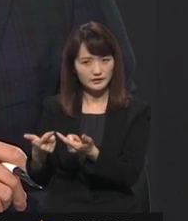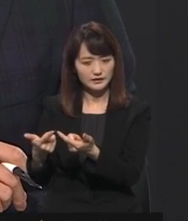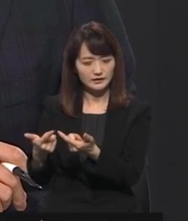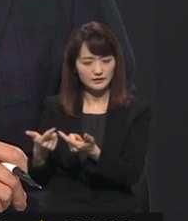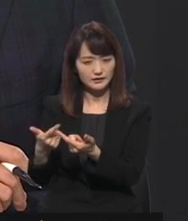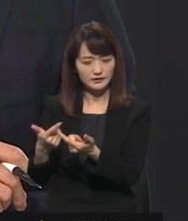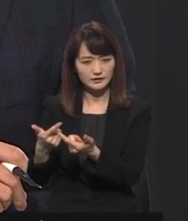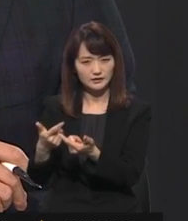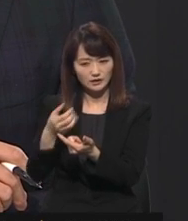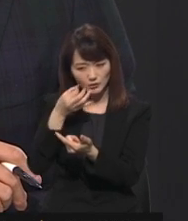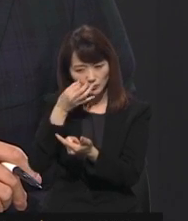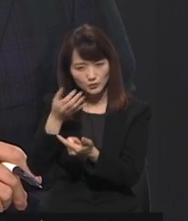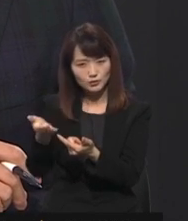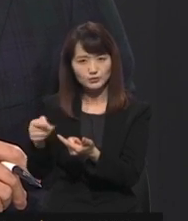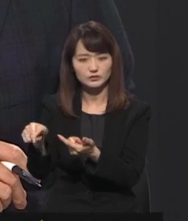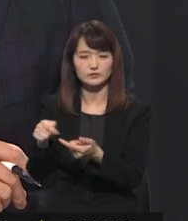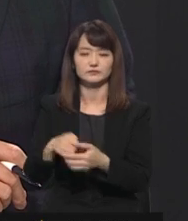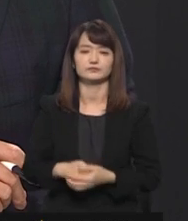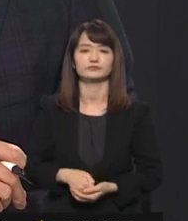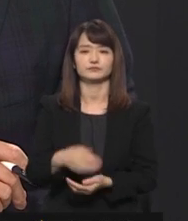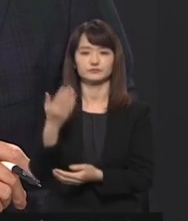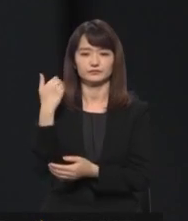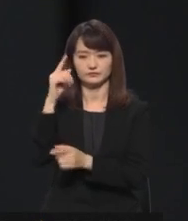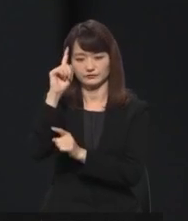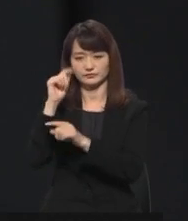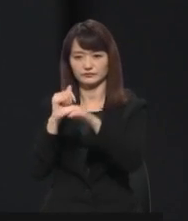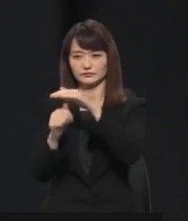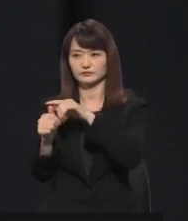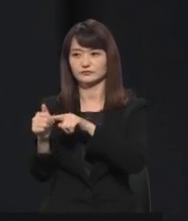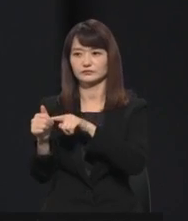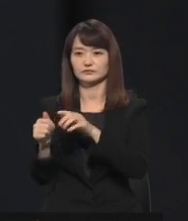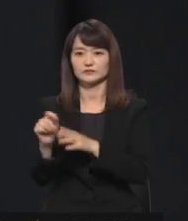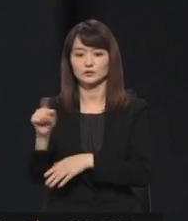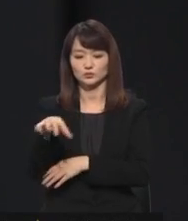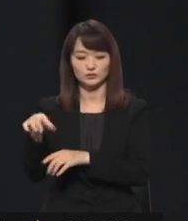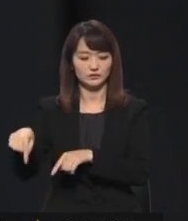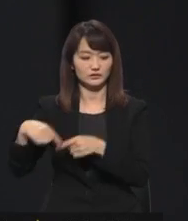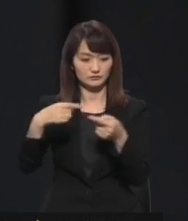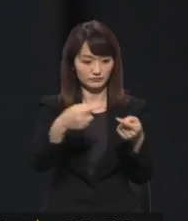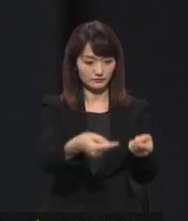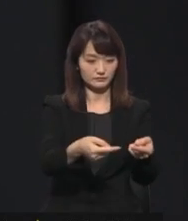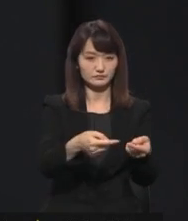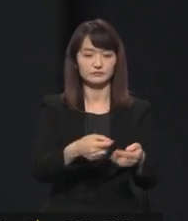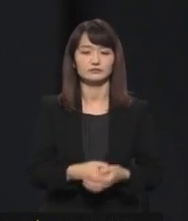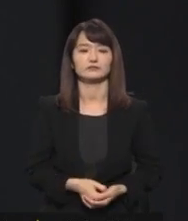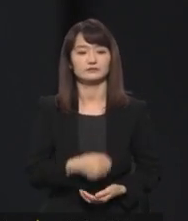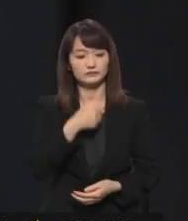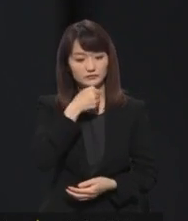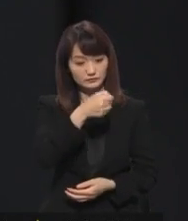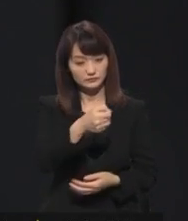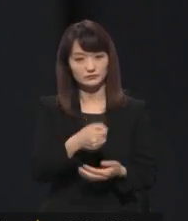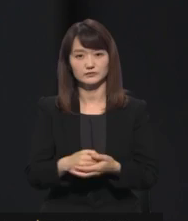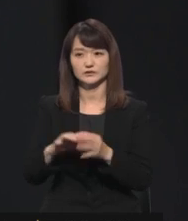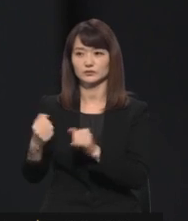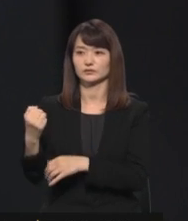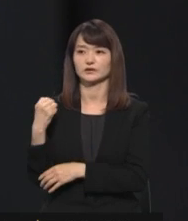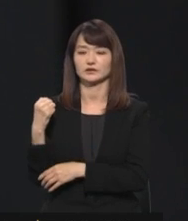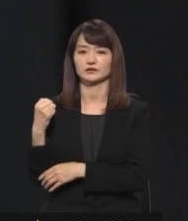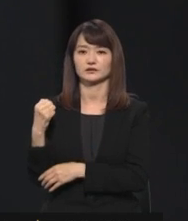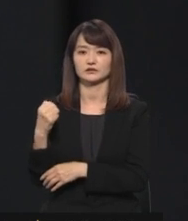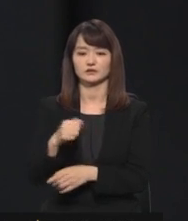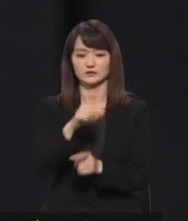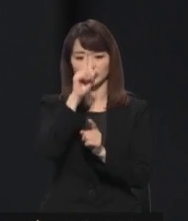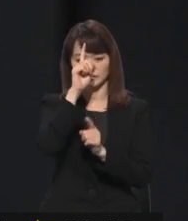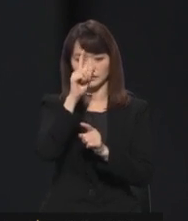아니겠습니까 구하고 얘기해서 이준석 대표가 또 어디 나가서 인터뷰를 했더라구요 계속 당해서 마치 2루서